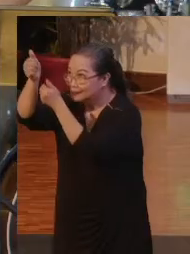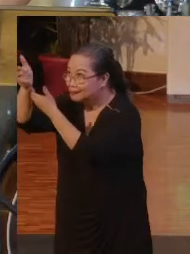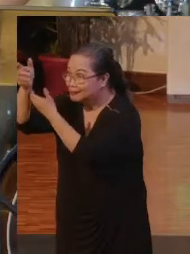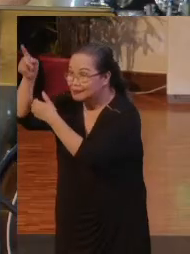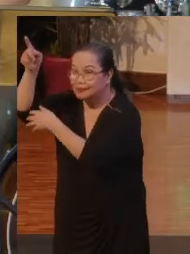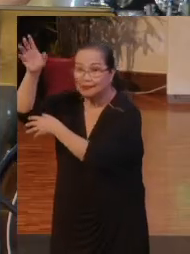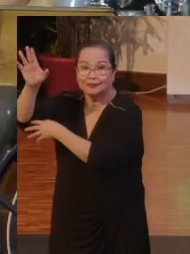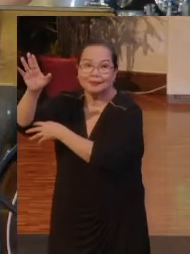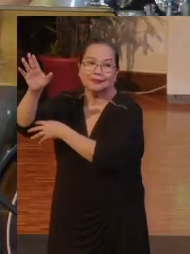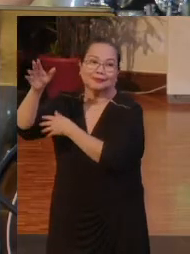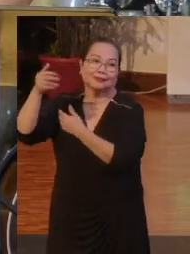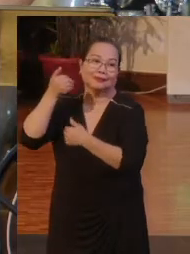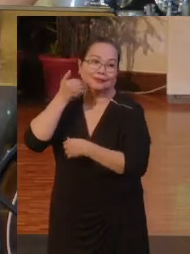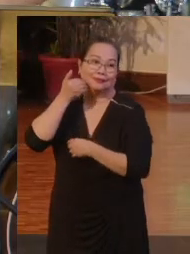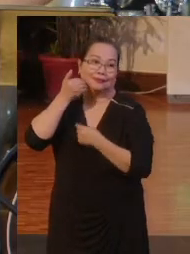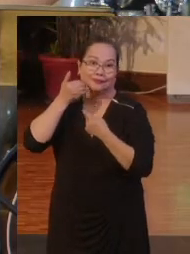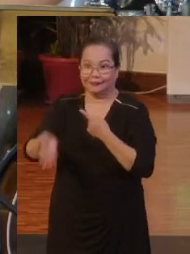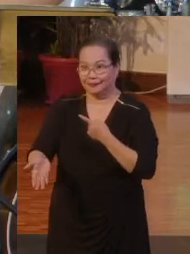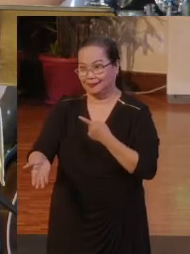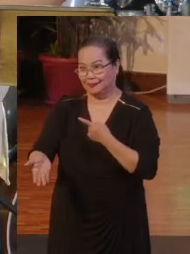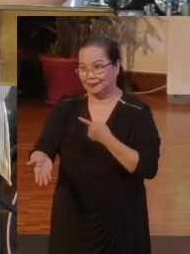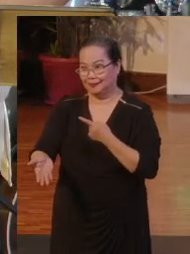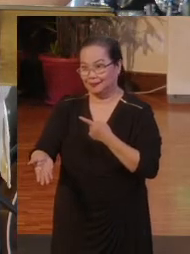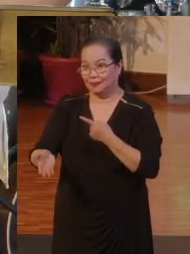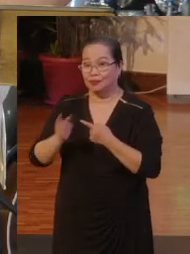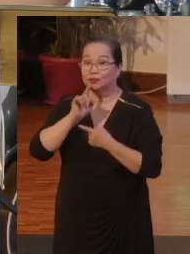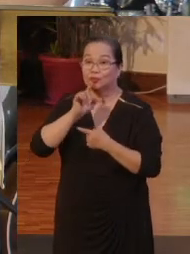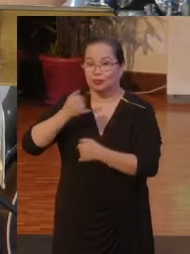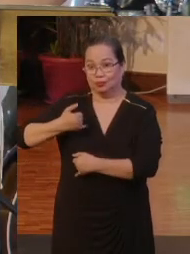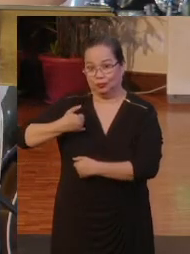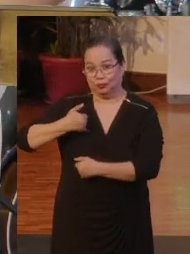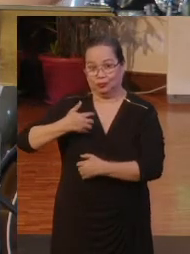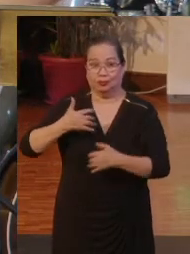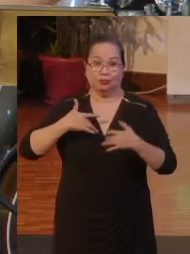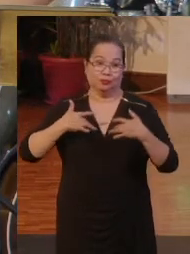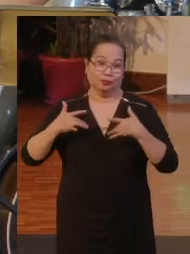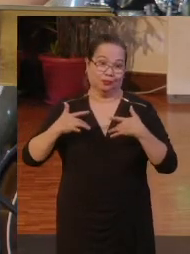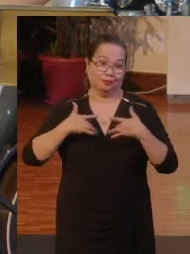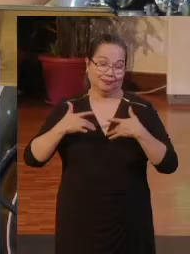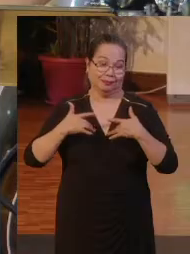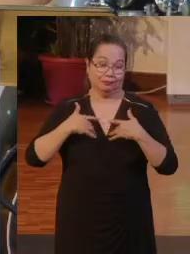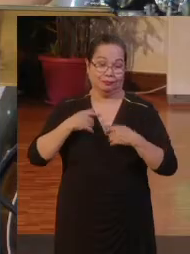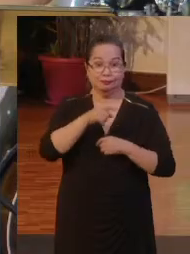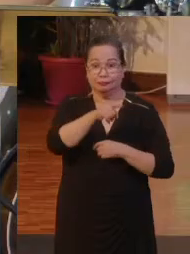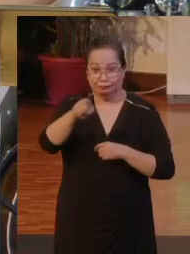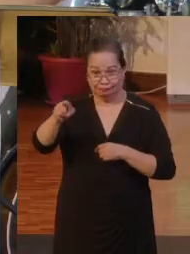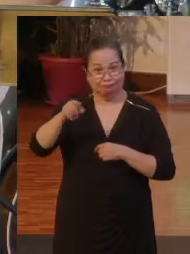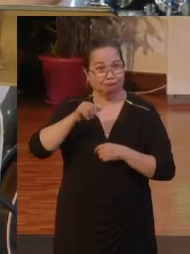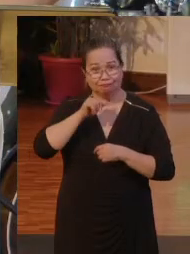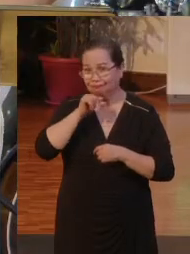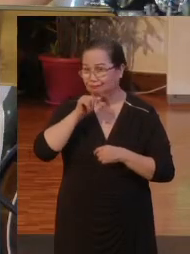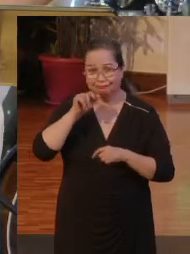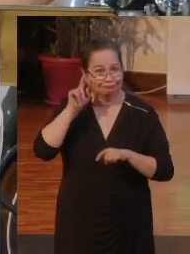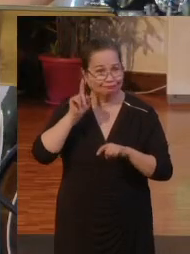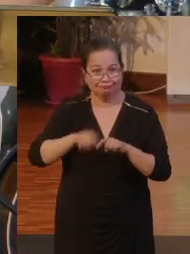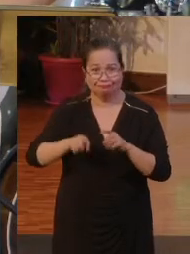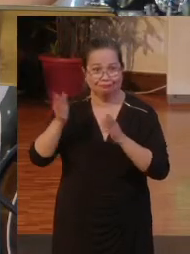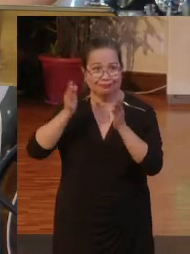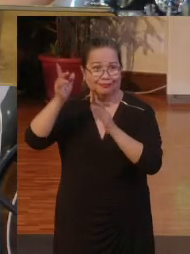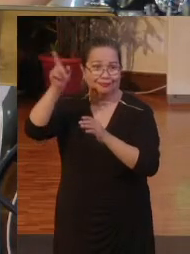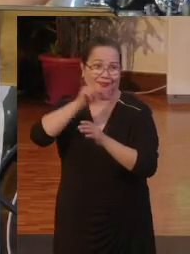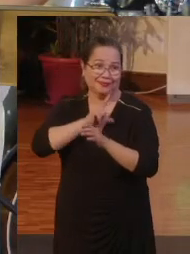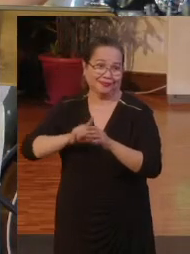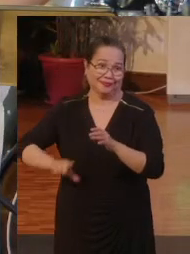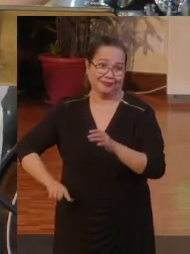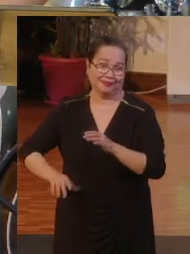Ngunit katulad ng kanyang pangamba, sa verse 19, di ba sabi niya, you are not able to serve the Lord.